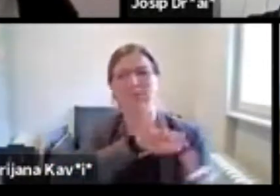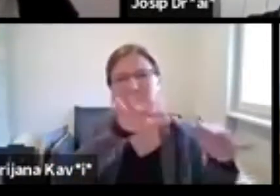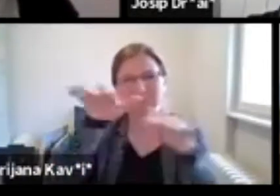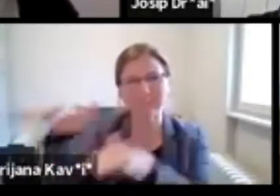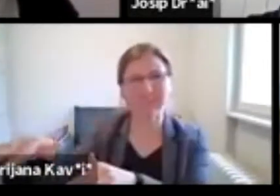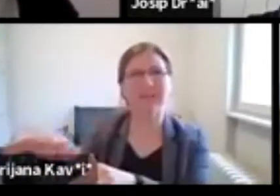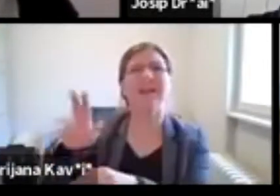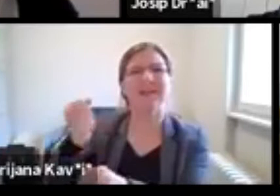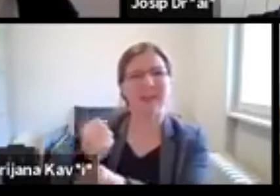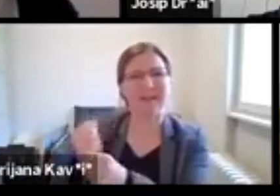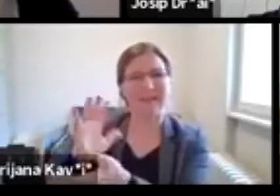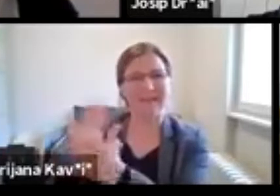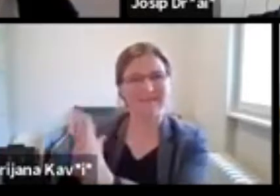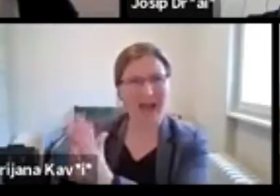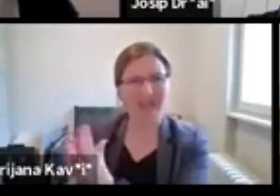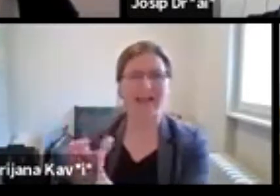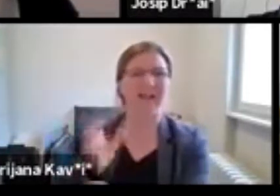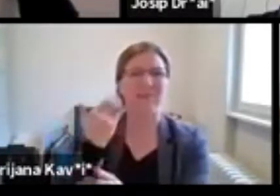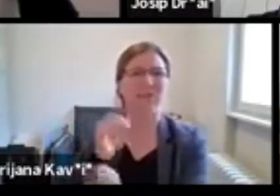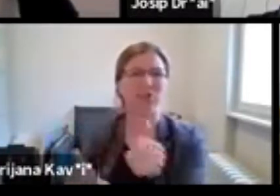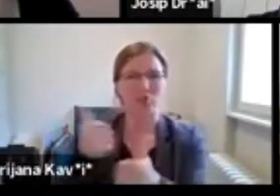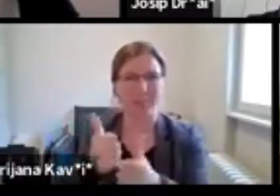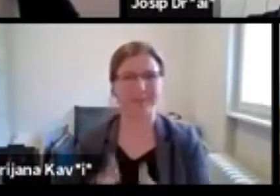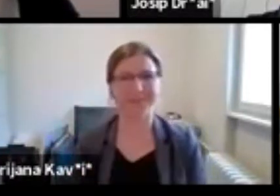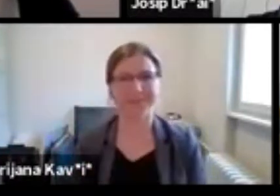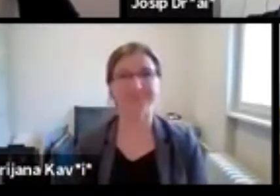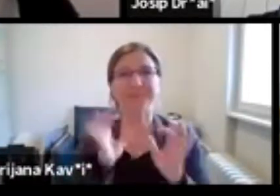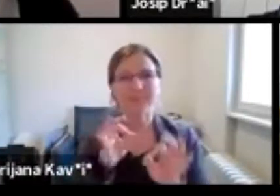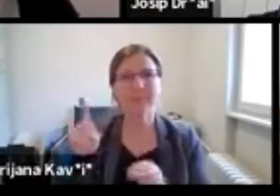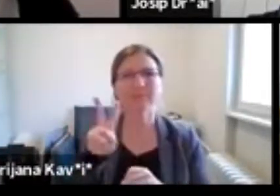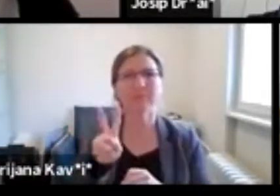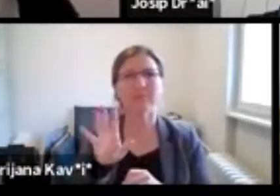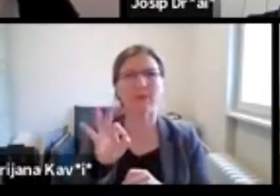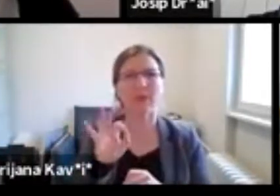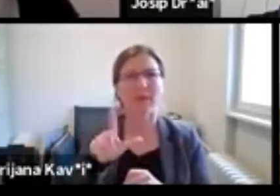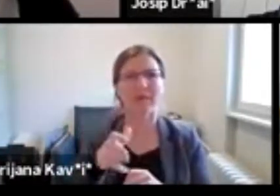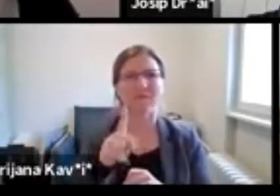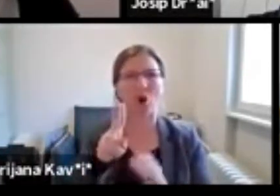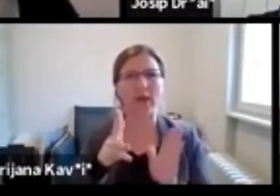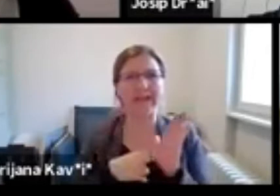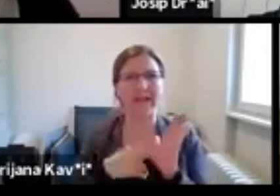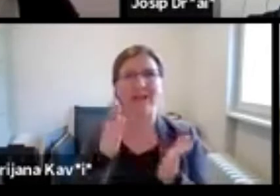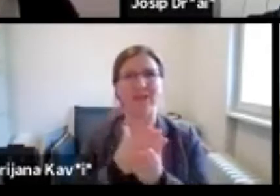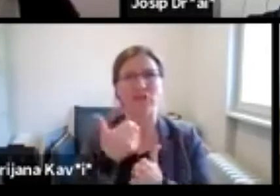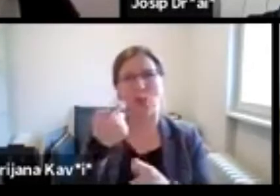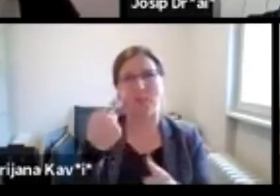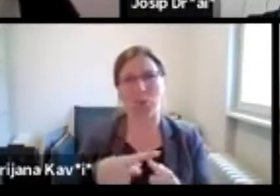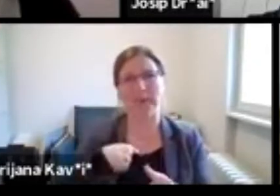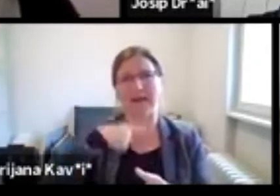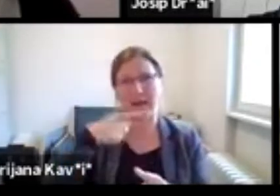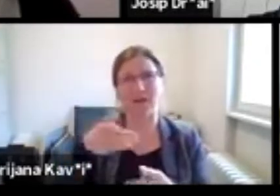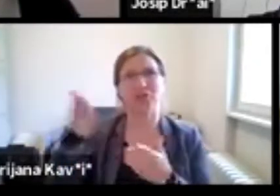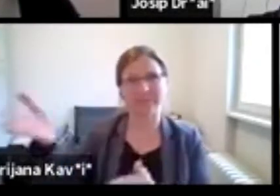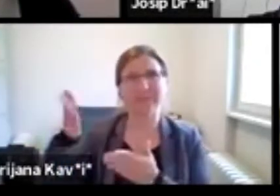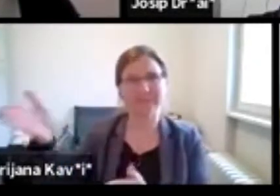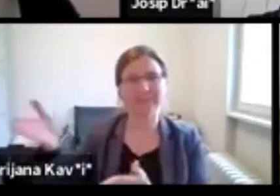toplo. Vojne, 78 puta smo već ponovili da je sada Vojne na redu. Čestitali smo rođendan, ja sam rekla